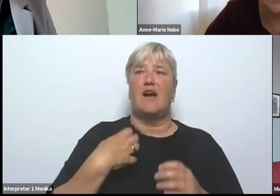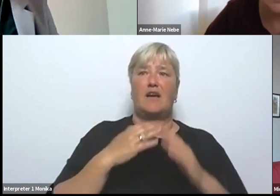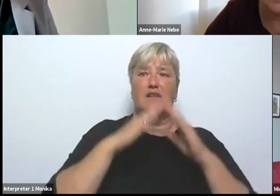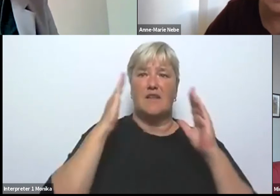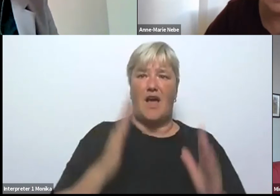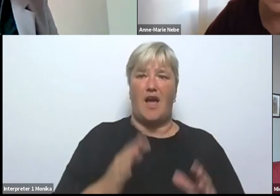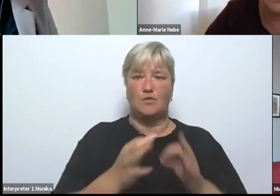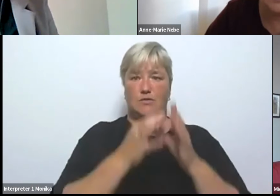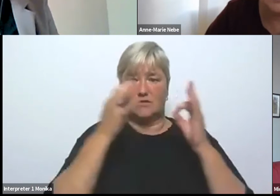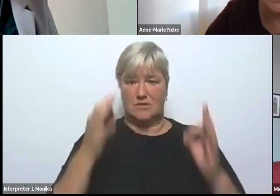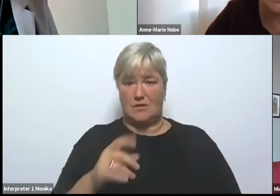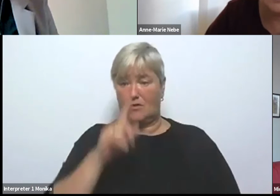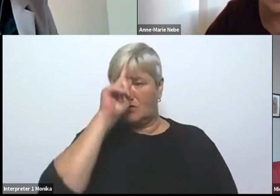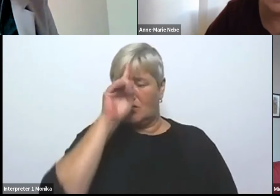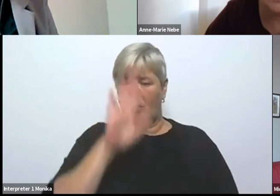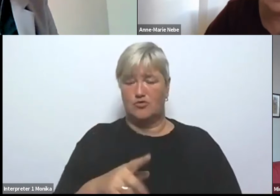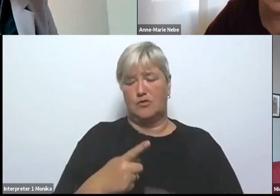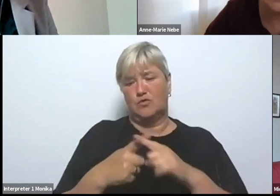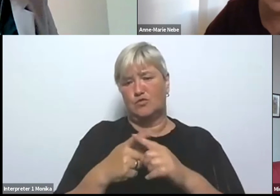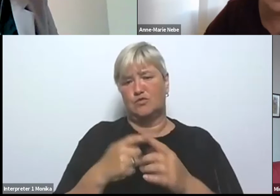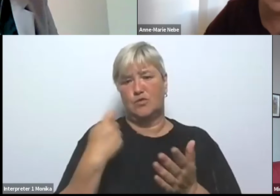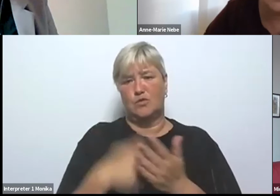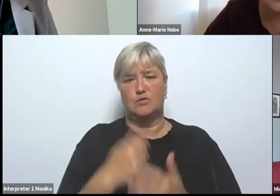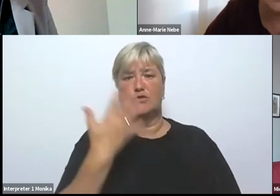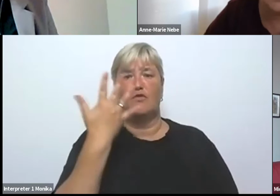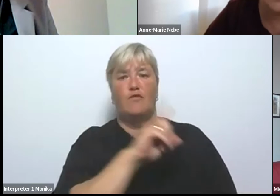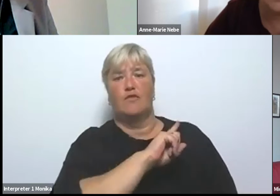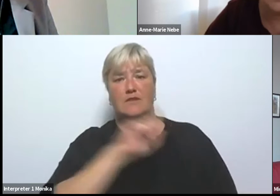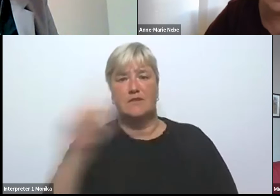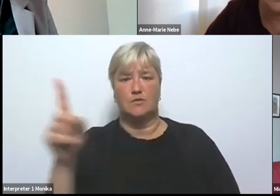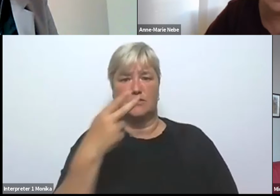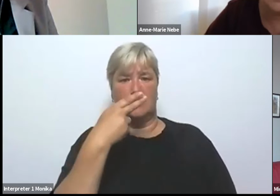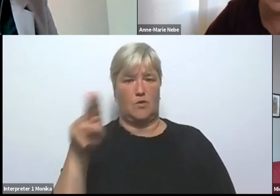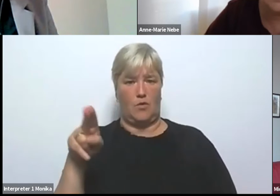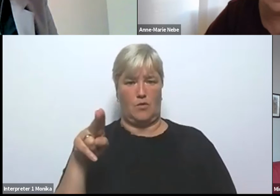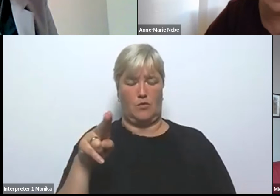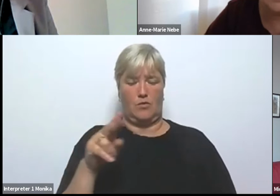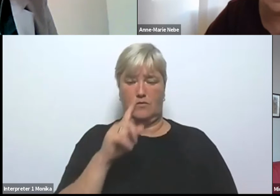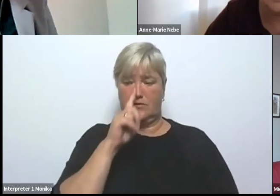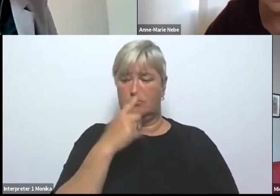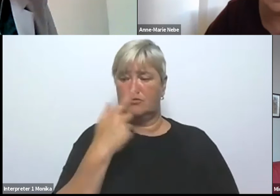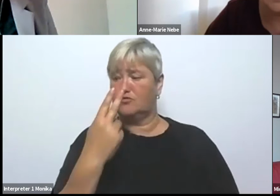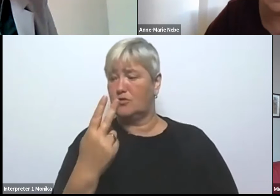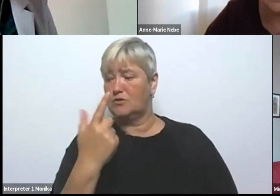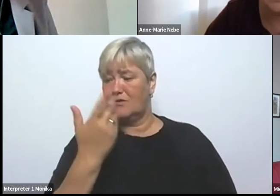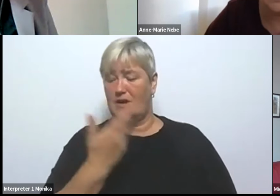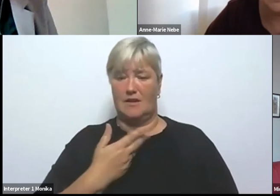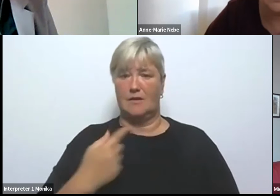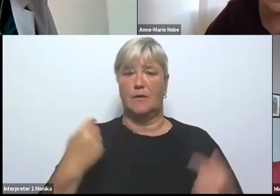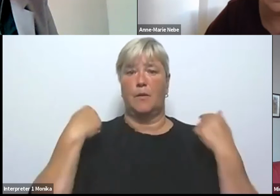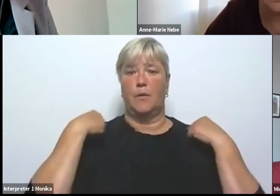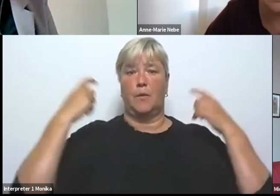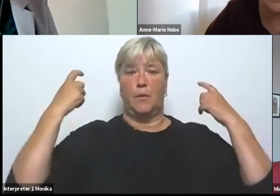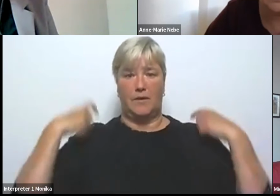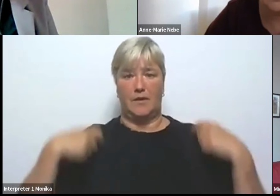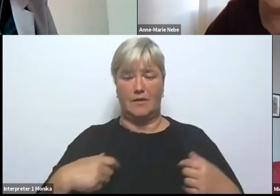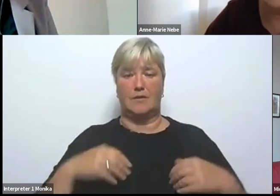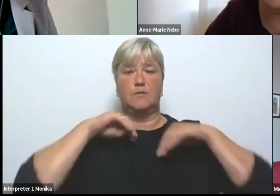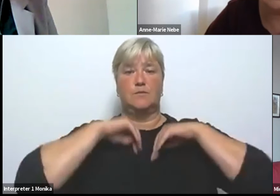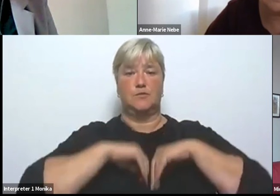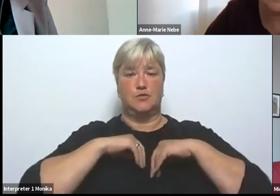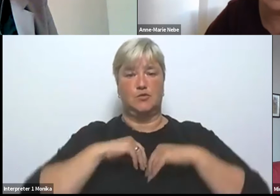kostet 5.000 Euro im Schnitt. Wenn wir jetzt uns zwei Leiden angucken, und zwar Rücken und psychische Belastung, das sind die